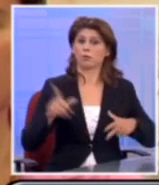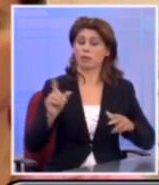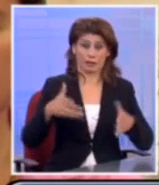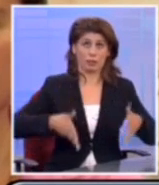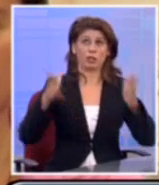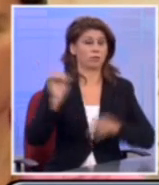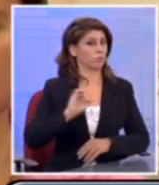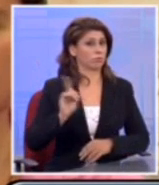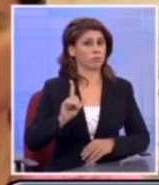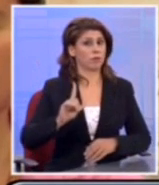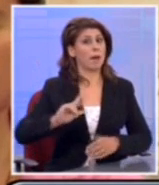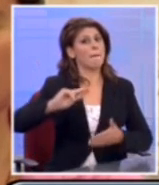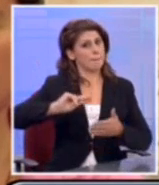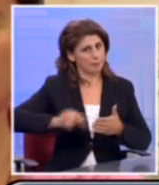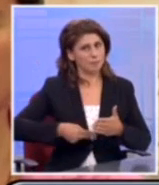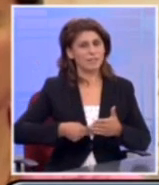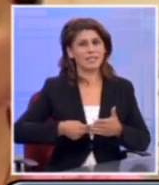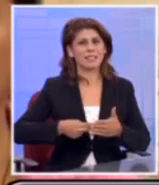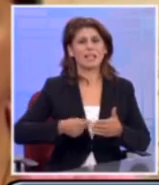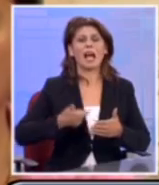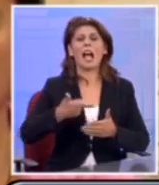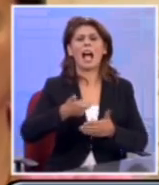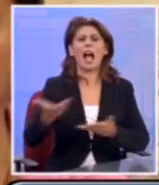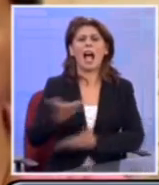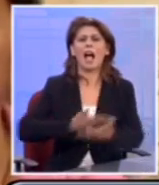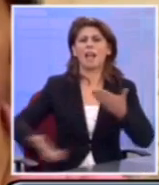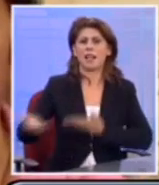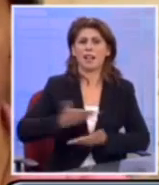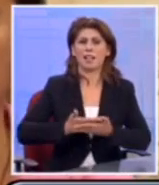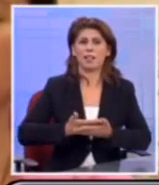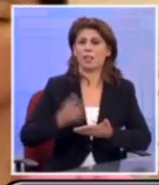υπέγραψε μία σύμβαση leasing για να πληρώσει